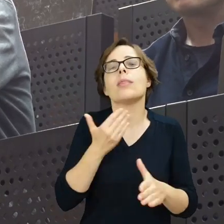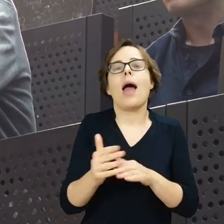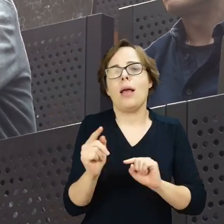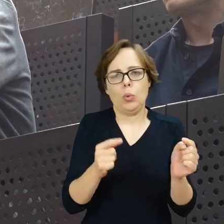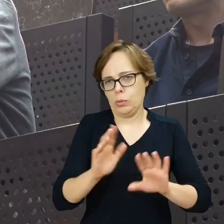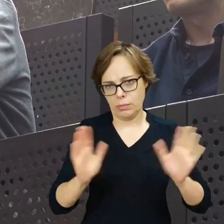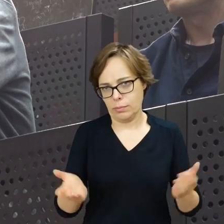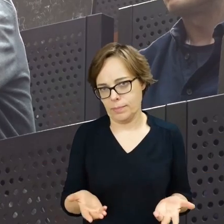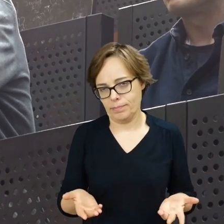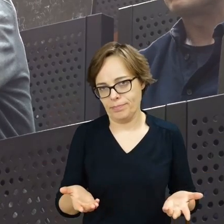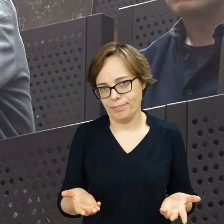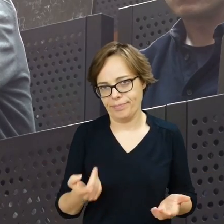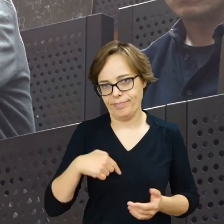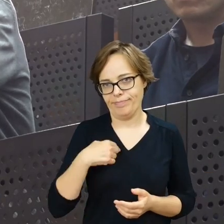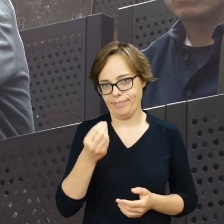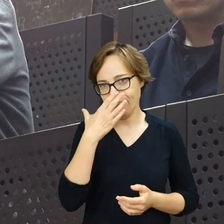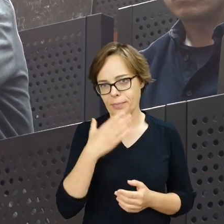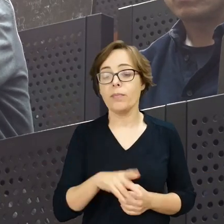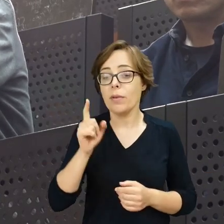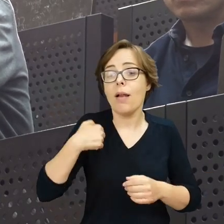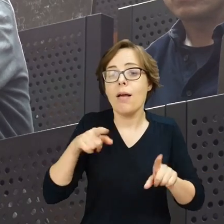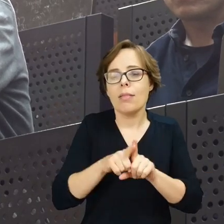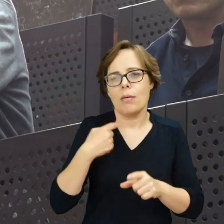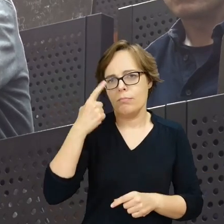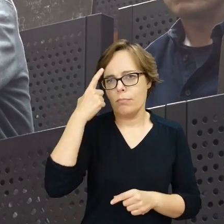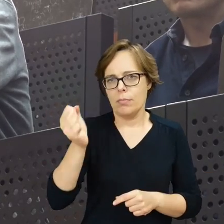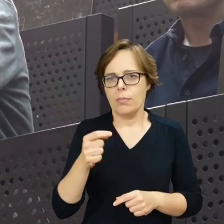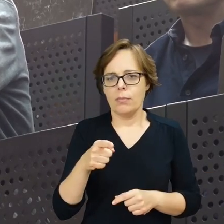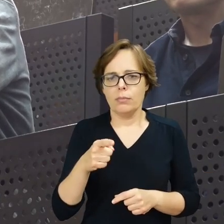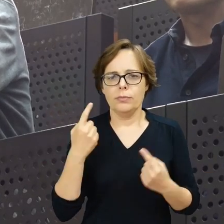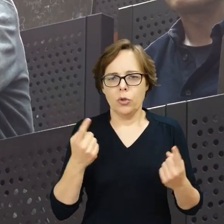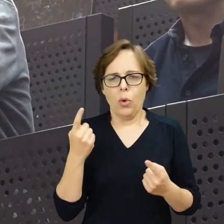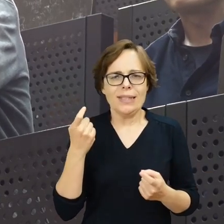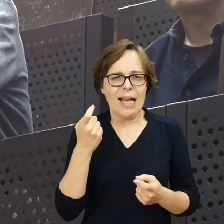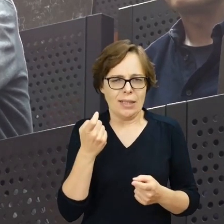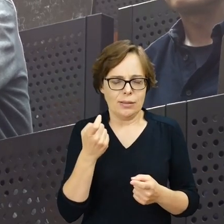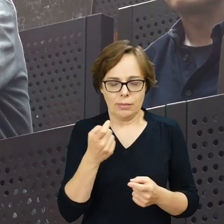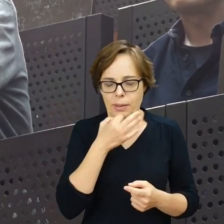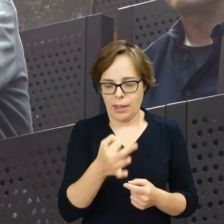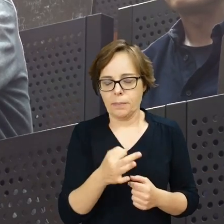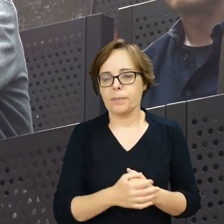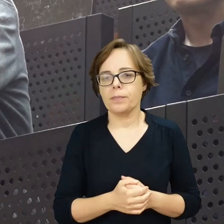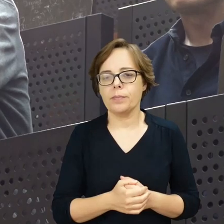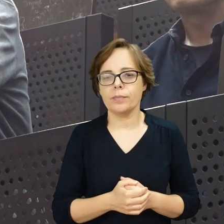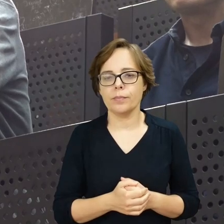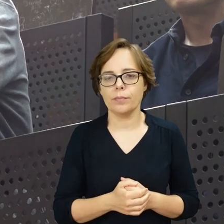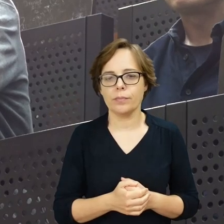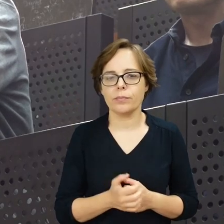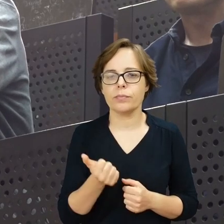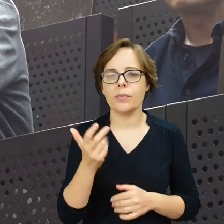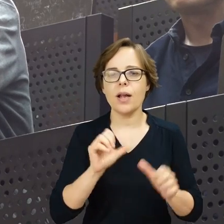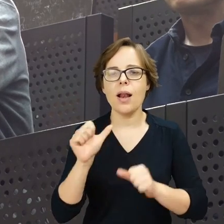rozpatrywać. Ale też mi się przypomina, no, nasuwa od razu taka sytuacja, już zmierzam do końca i do pytania też. Kilka lat